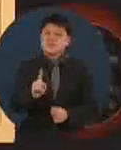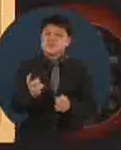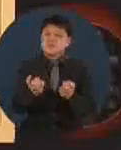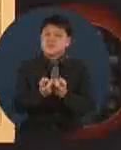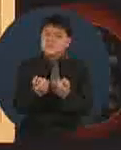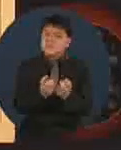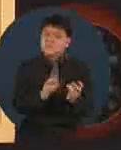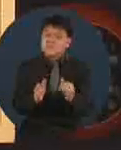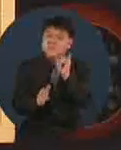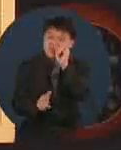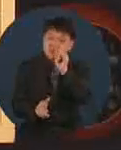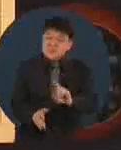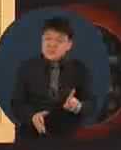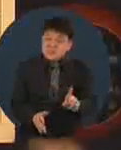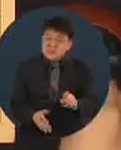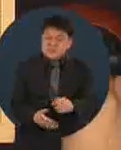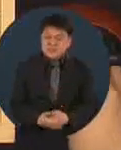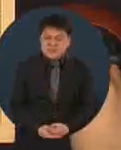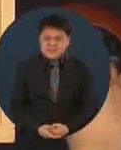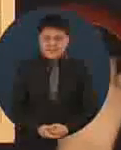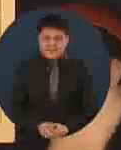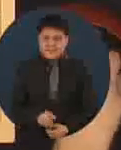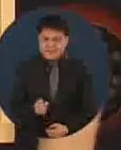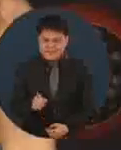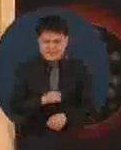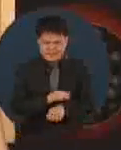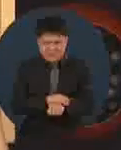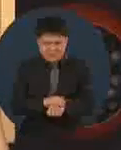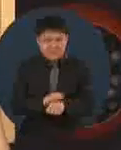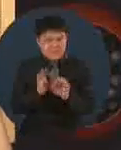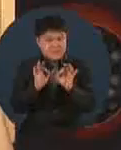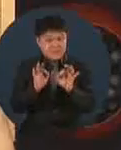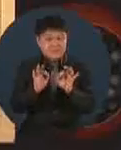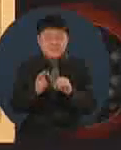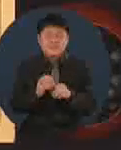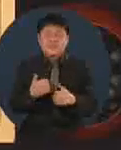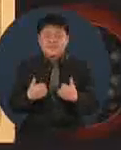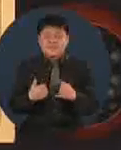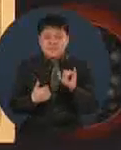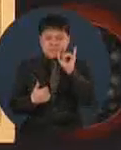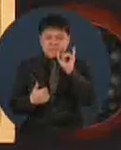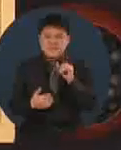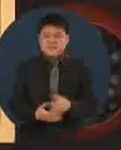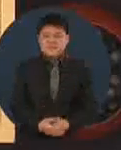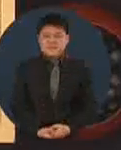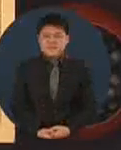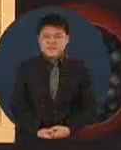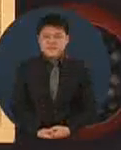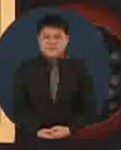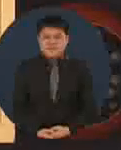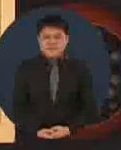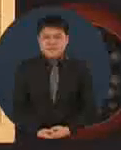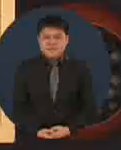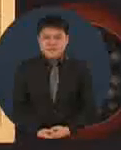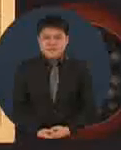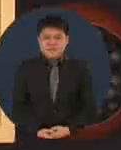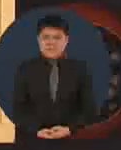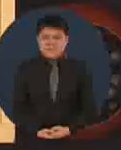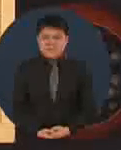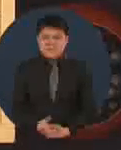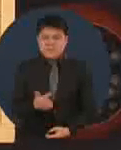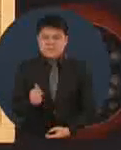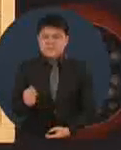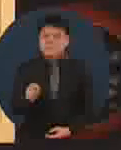수를 준비했을까요? 여기 전투가 마무리로 상당히 재밌죠? 네. 자, 나연 5단.